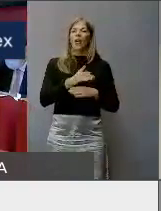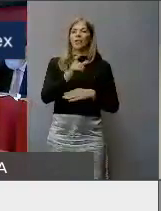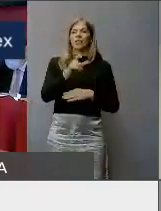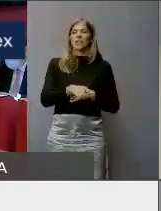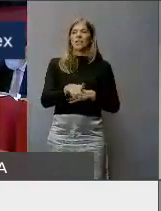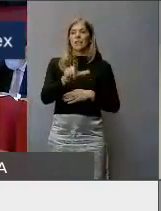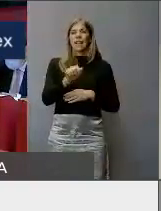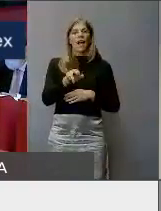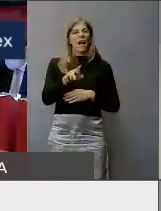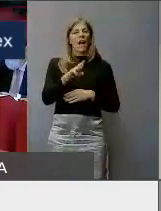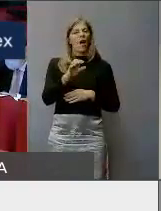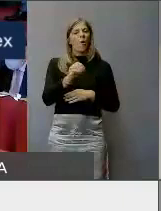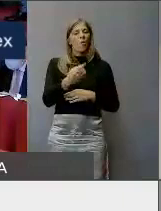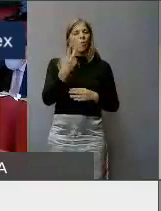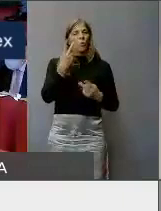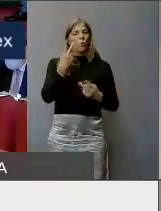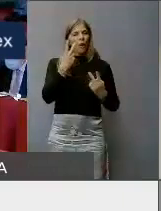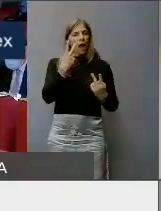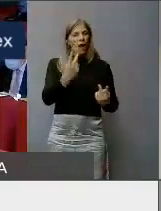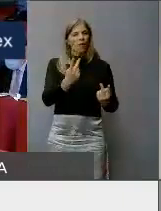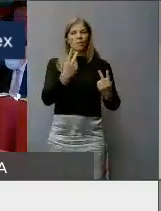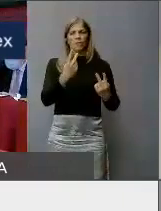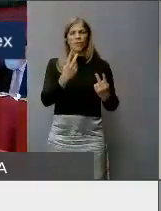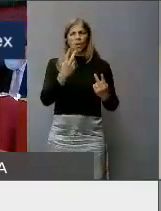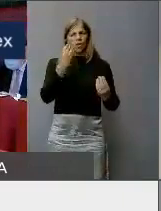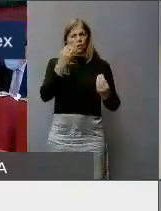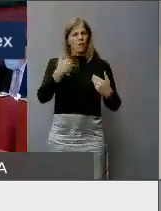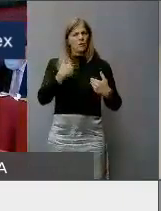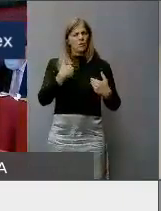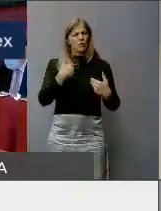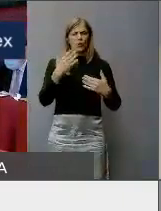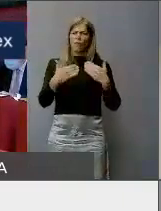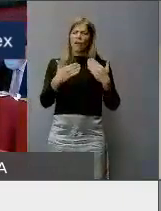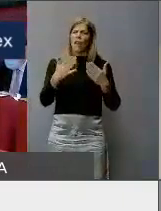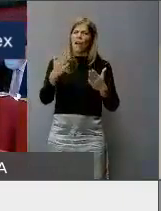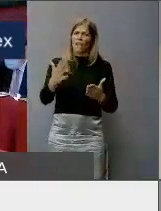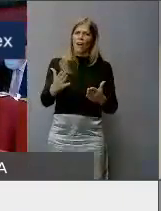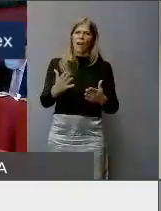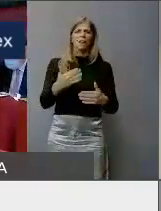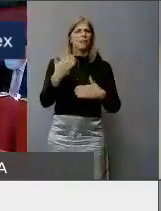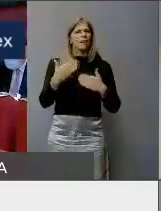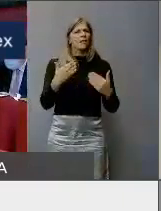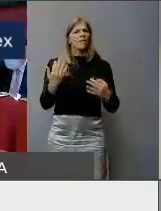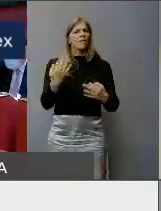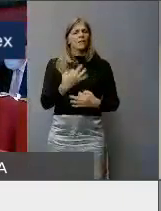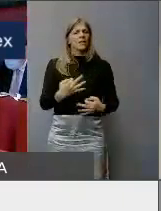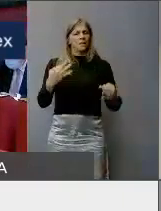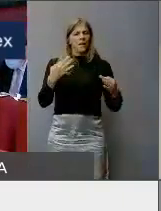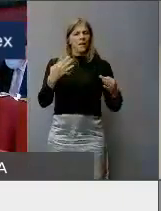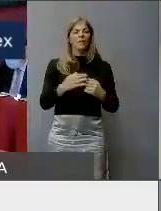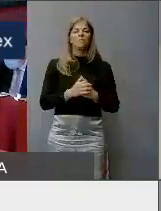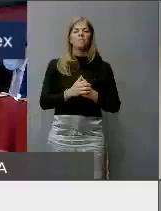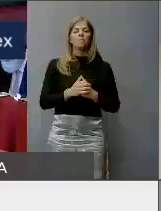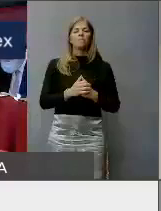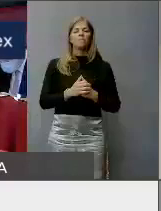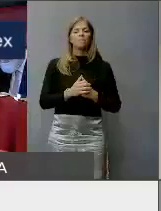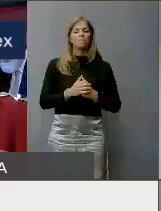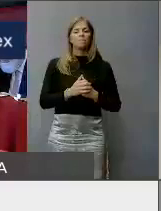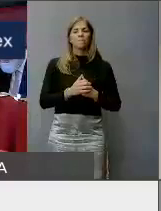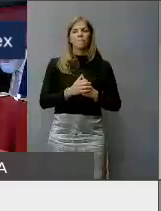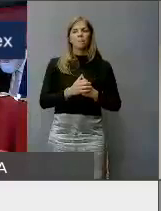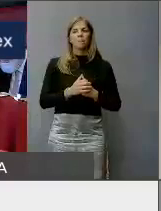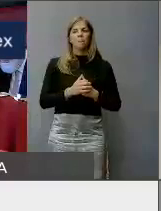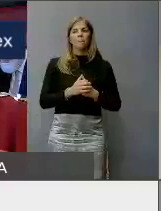ovviamente signora lodi che stanno procedendo benissimo alle maniere a chiama fuori